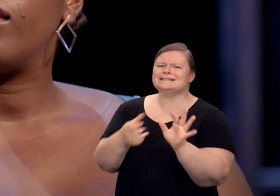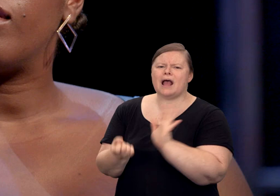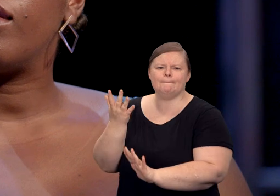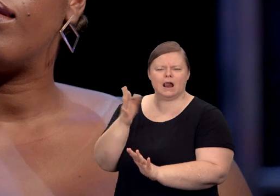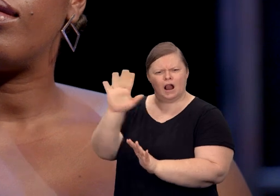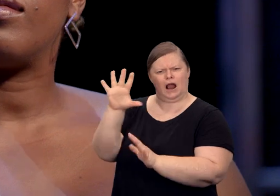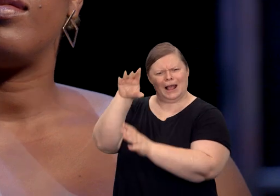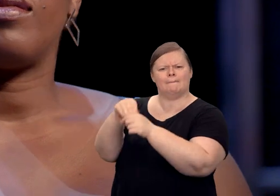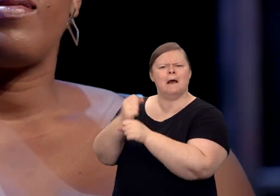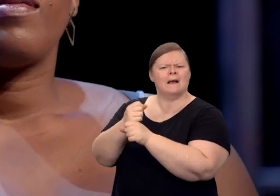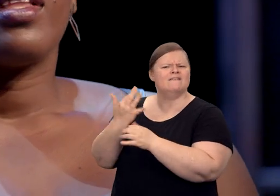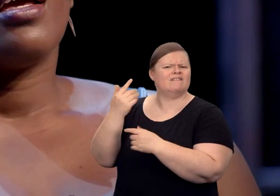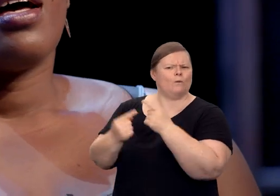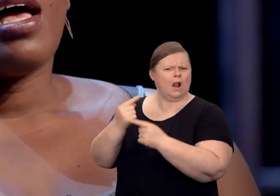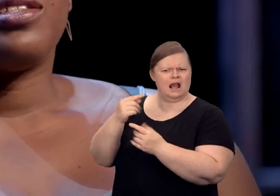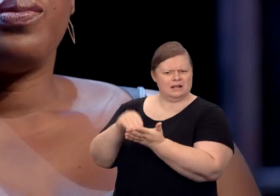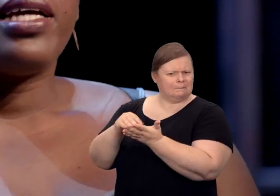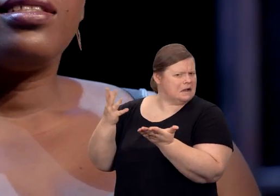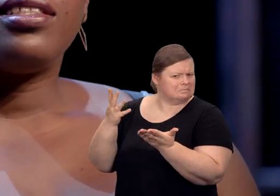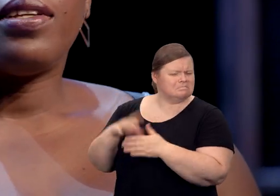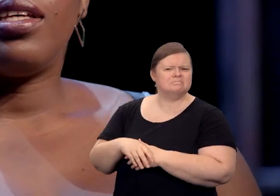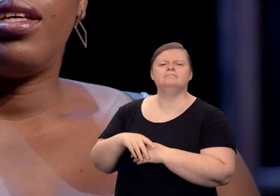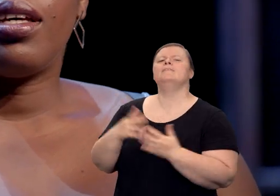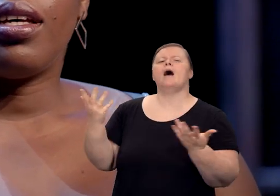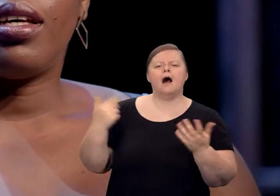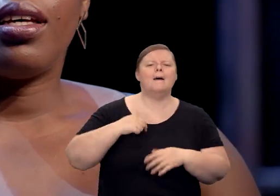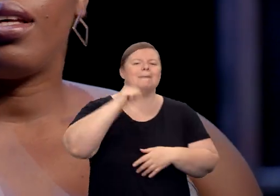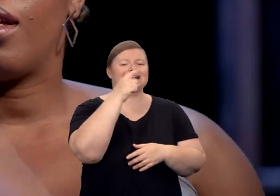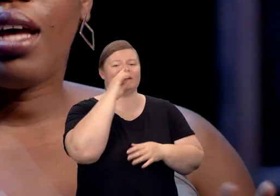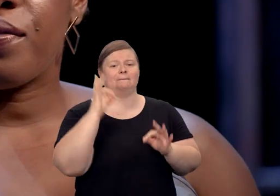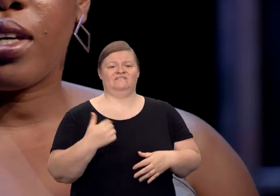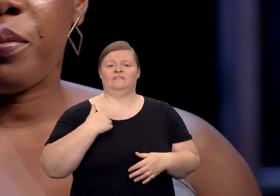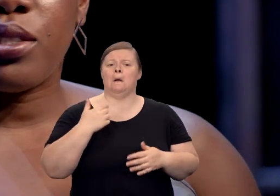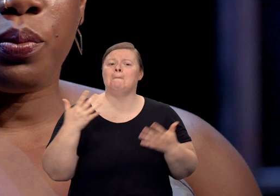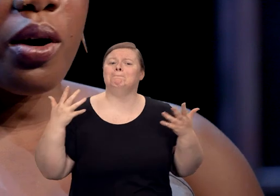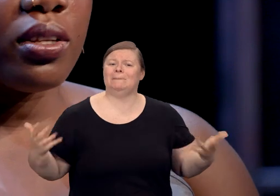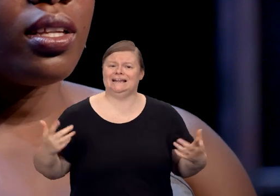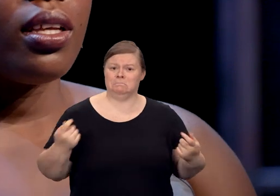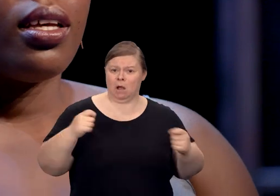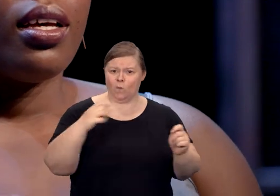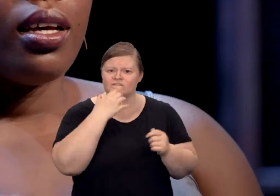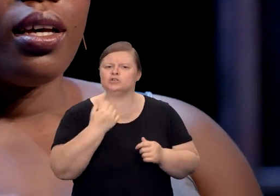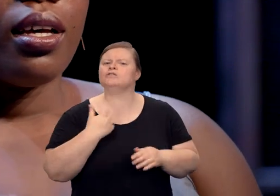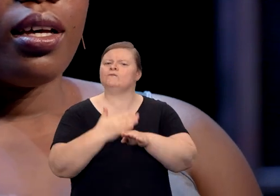spielen Samples dabei? Also meistens, wenn ich anfange, ein Beat zu bauen,